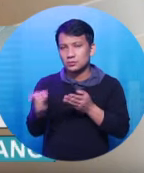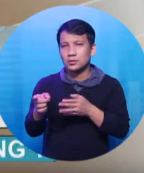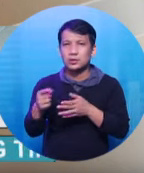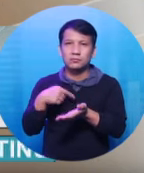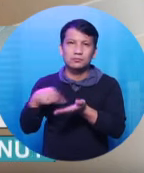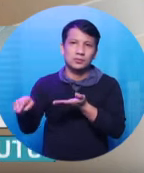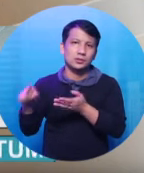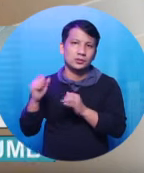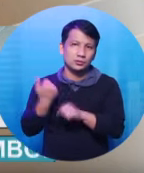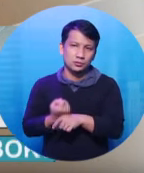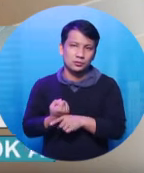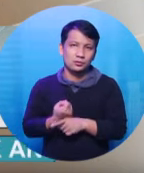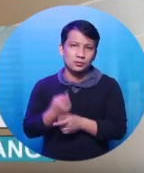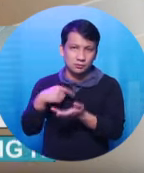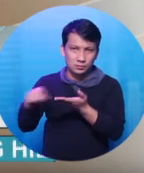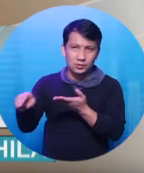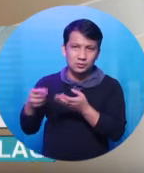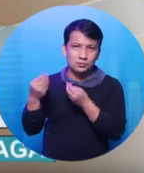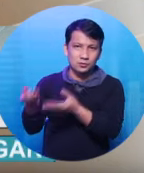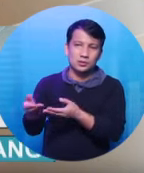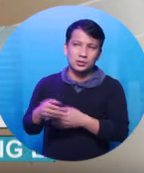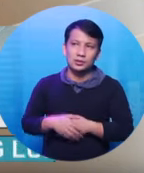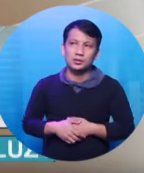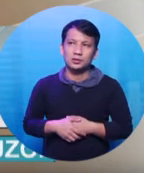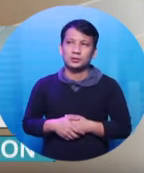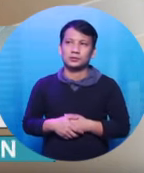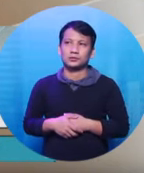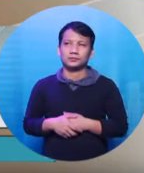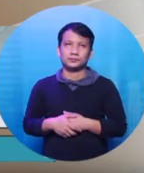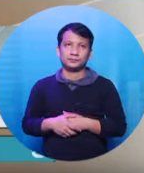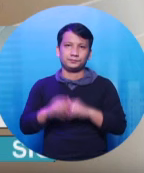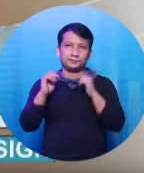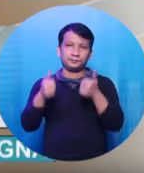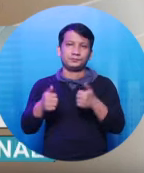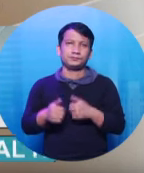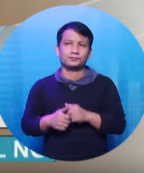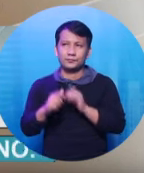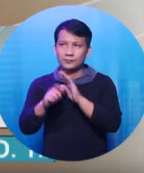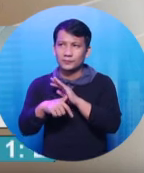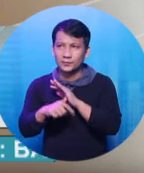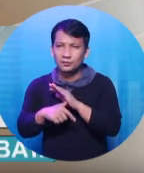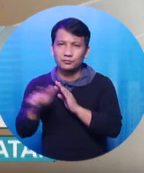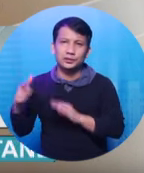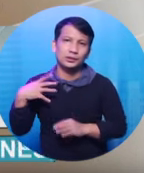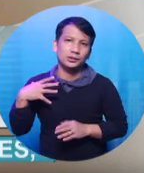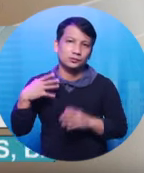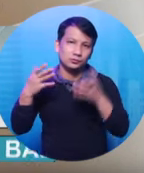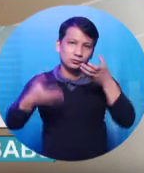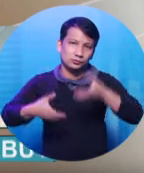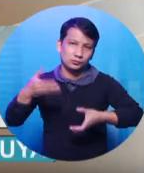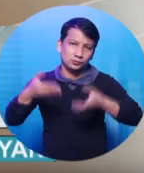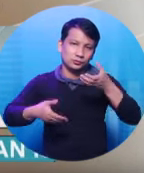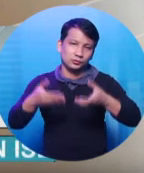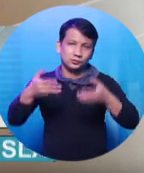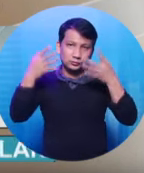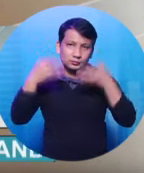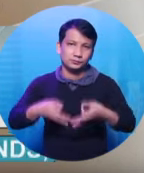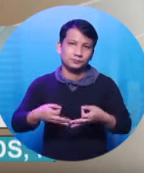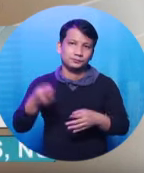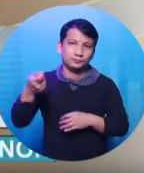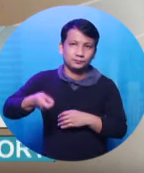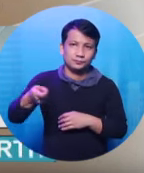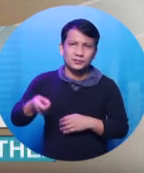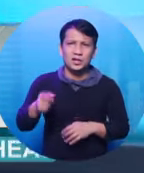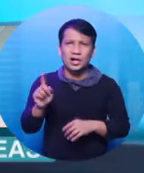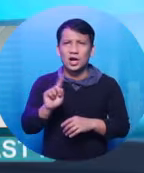niya na ibibigay sa inyo. Okay, ma'am? Sige po. Hintayin po natin yung korte, desisyon ng korte, ha? Okay? Sige.